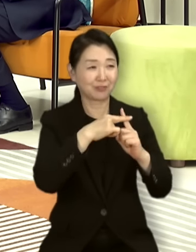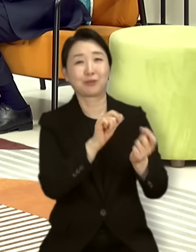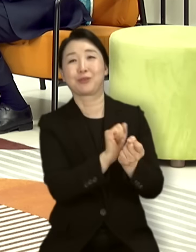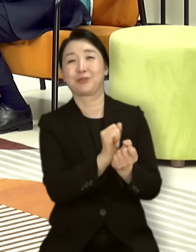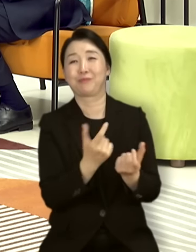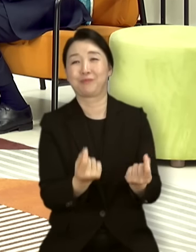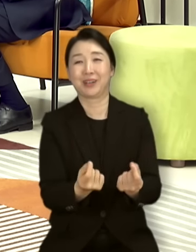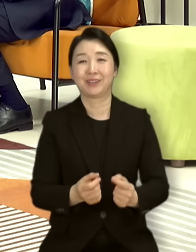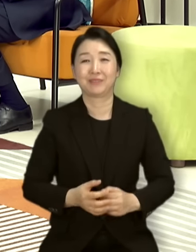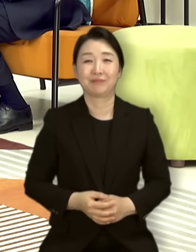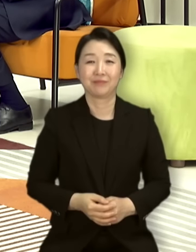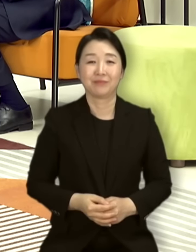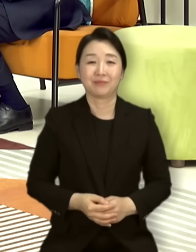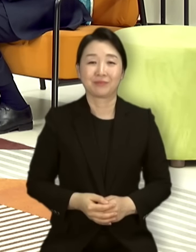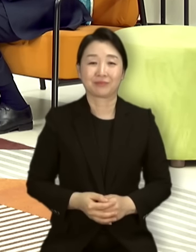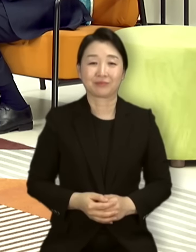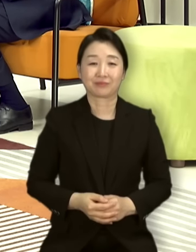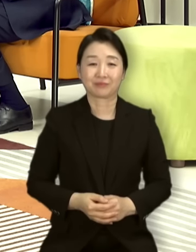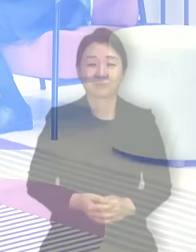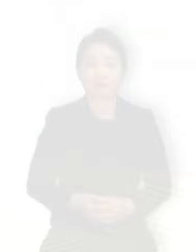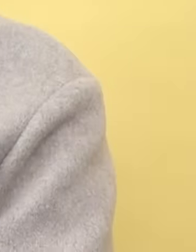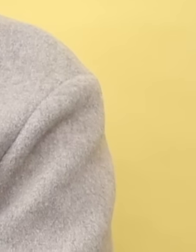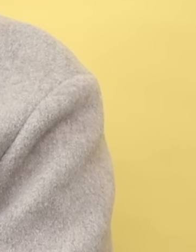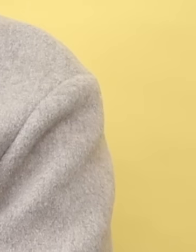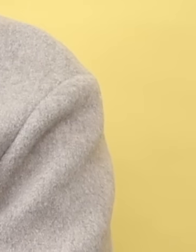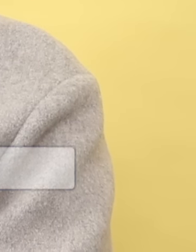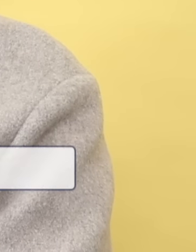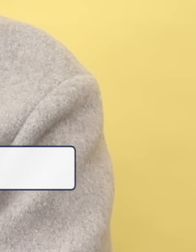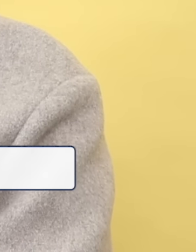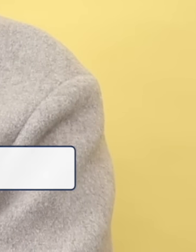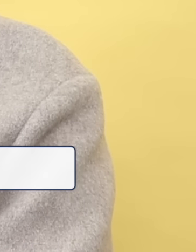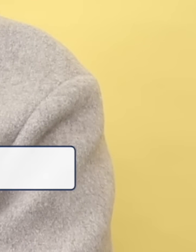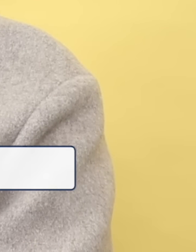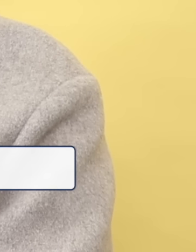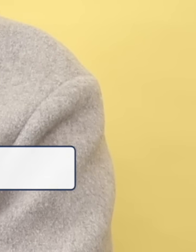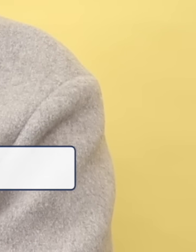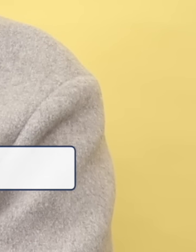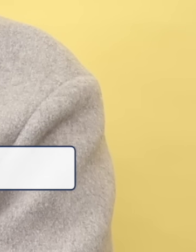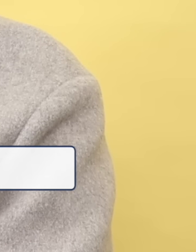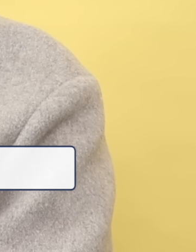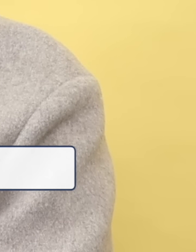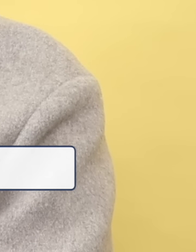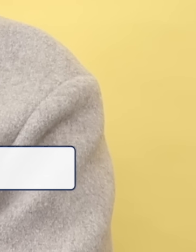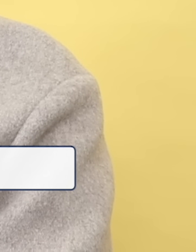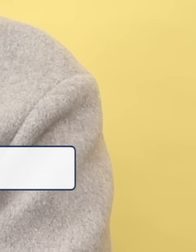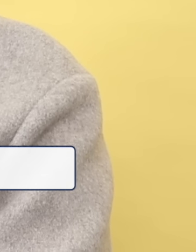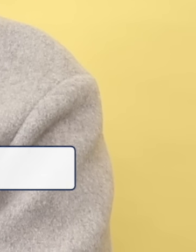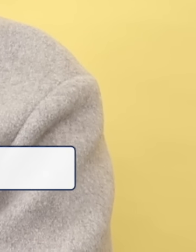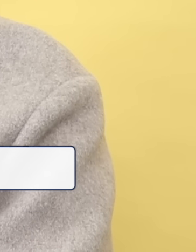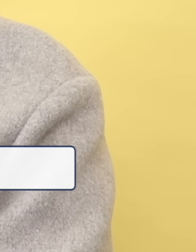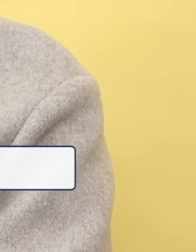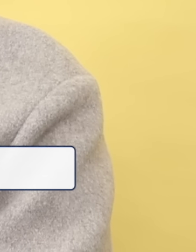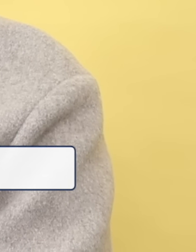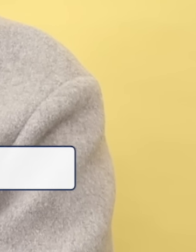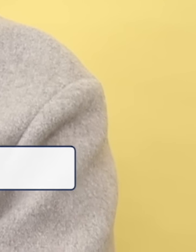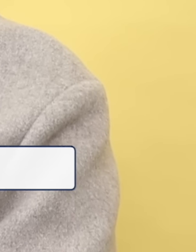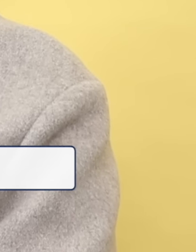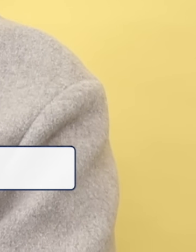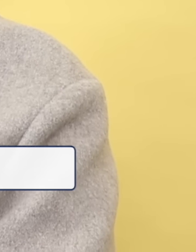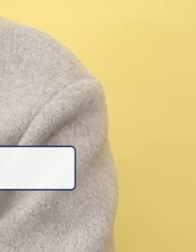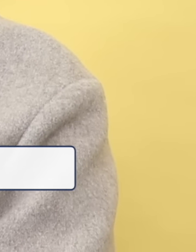그러다 보니까 좋은 쪽으로 이렇게 바뀌어가는 거 같아요 사실 제가 그 아내를 만나기 전에